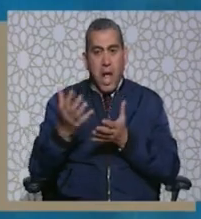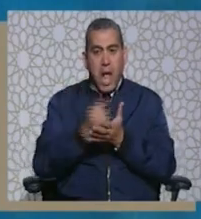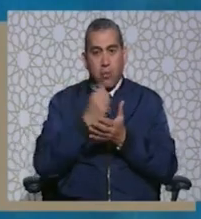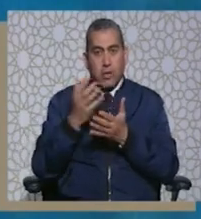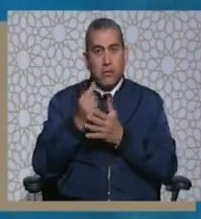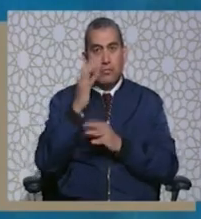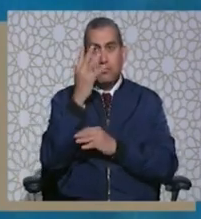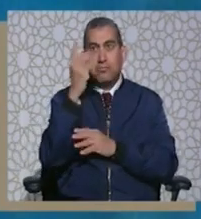وهي السلام